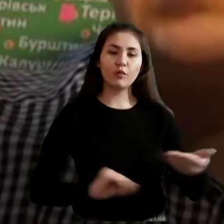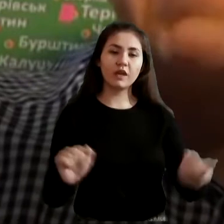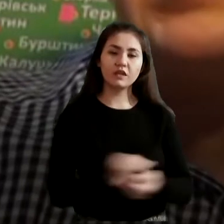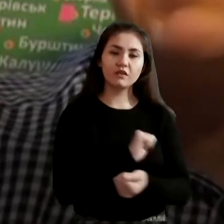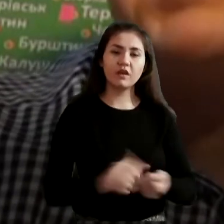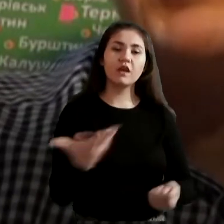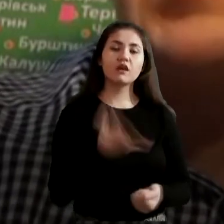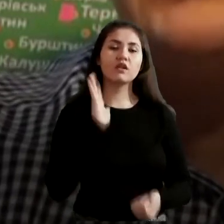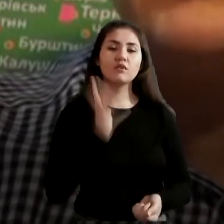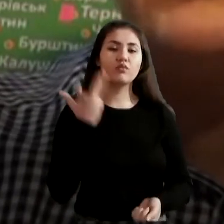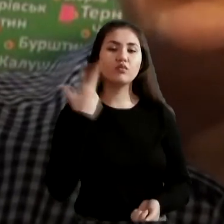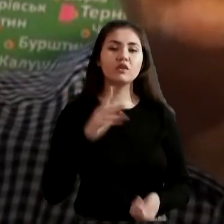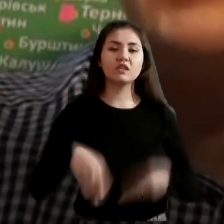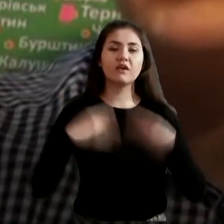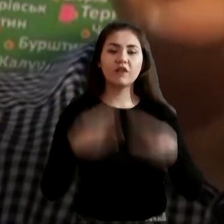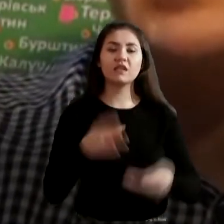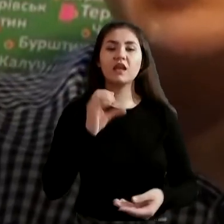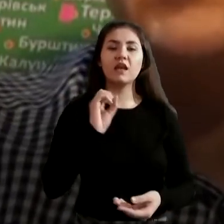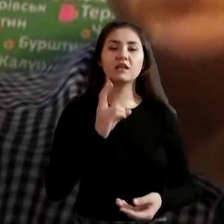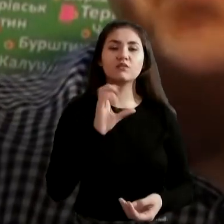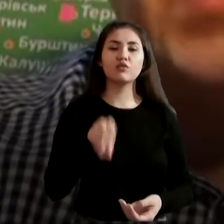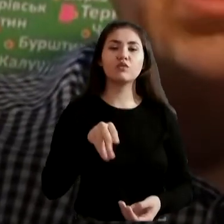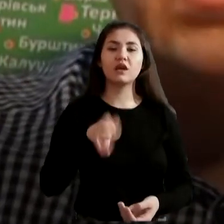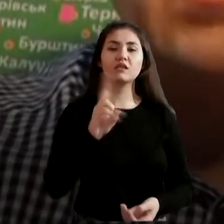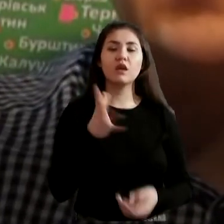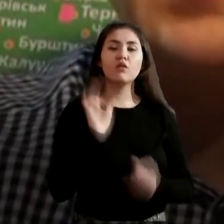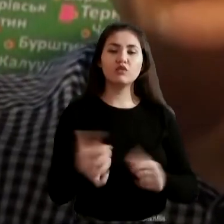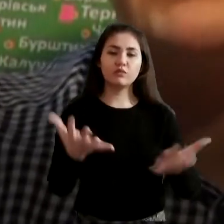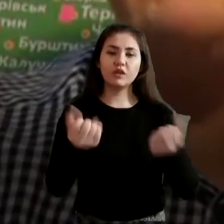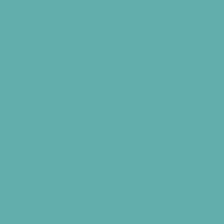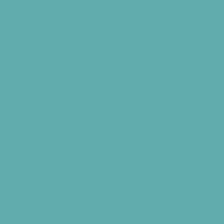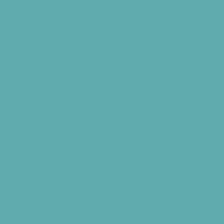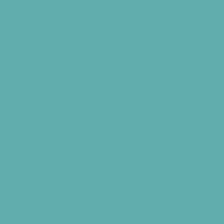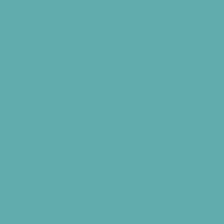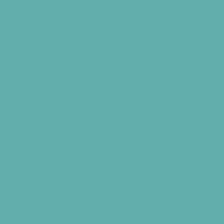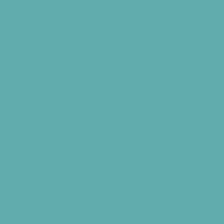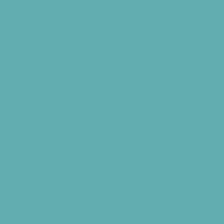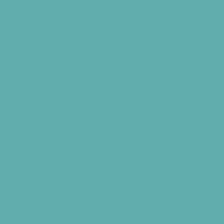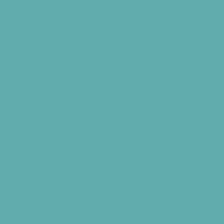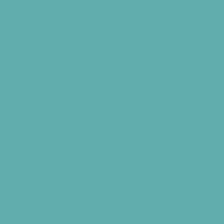здаватися в експлуатацію, вони могли прийняти цю електростанцію.